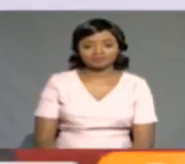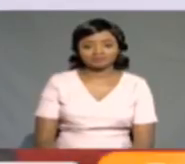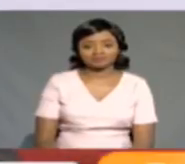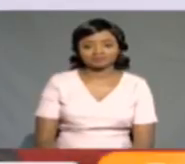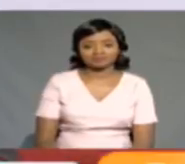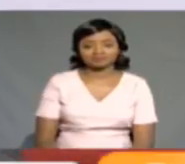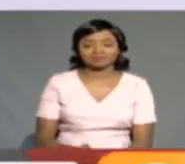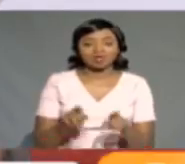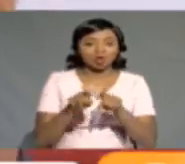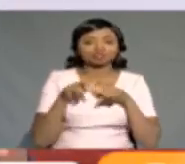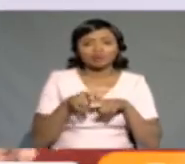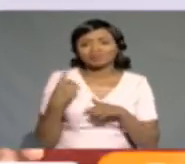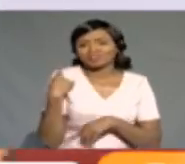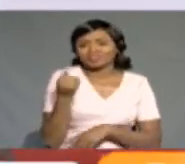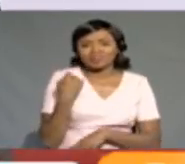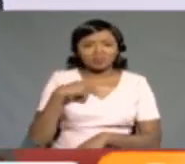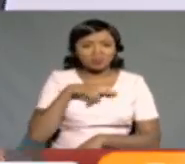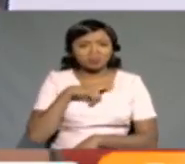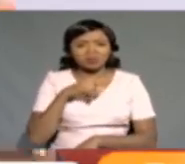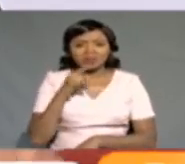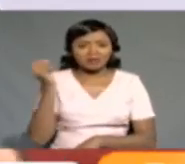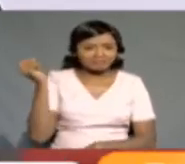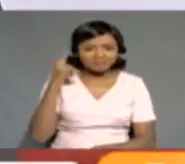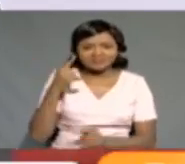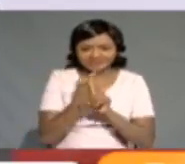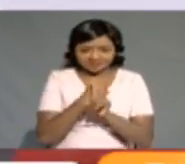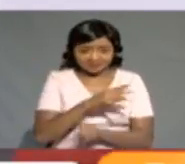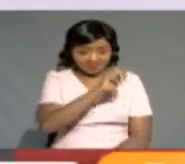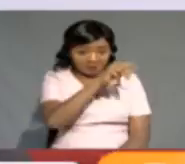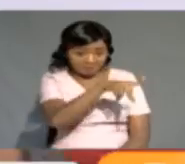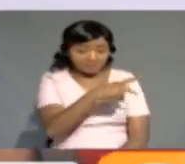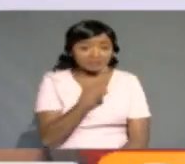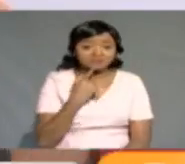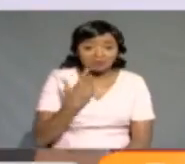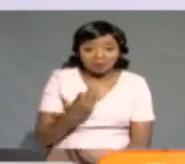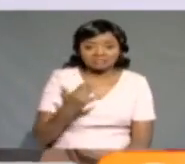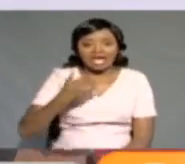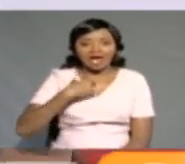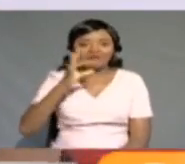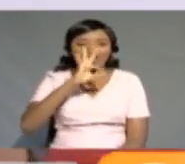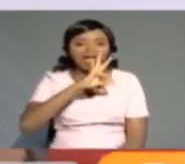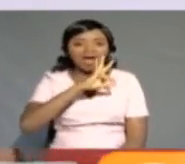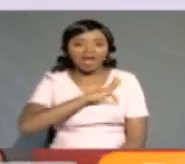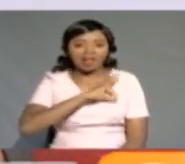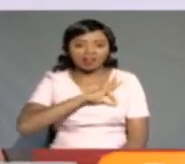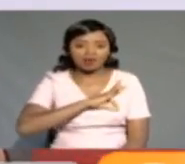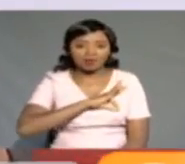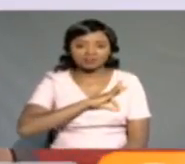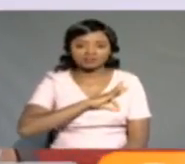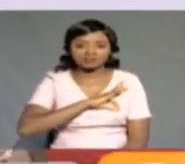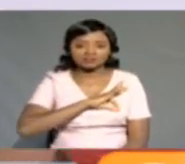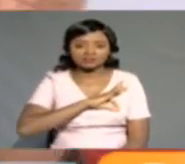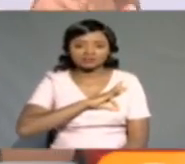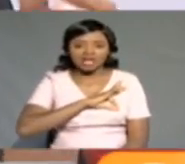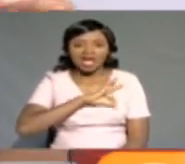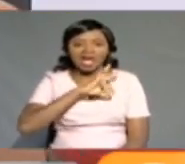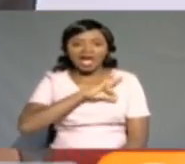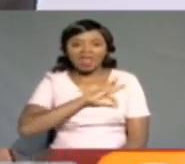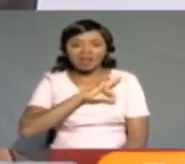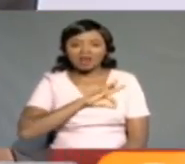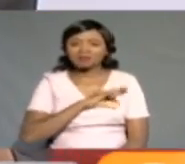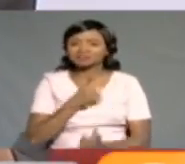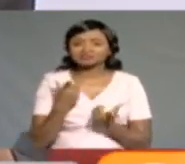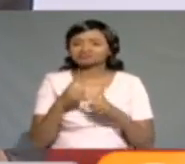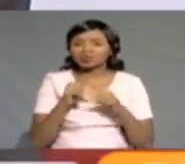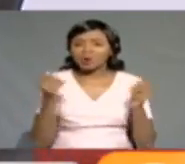karibuni tu tumekuwa tukisikia wabunge wanasema kuna allowances zingine wanataka. Hii